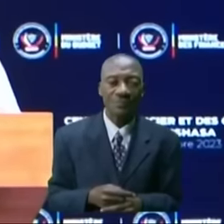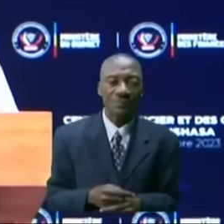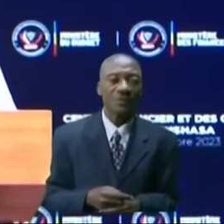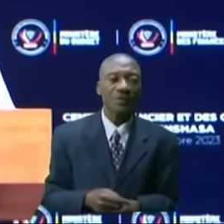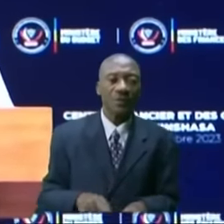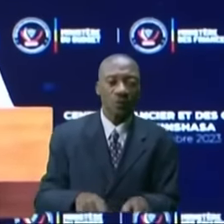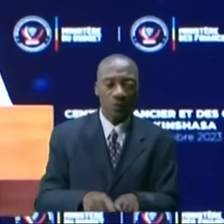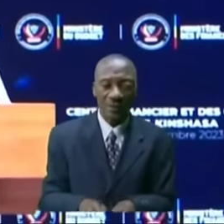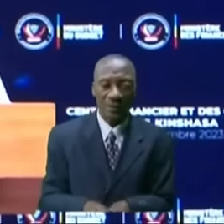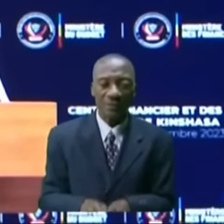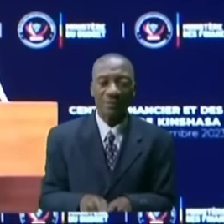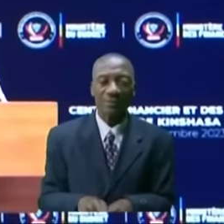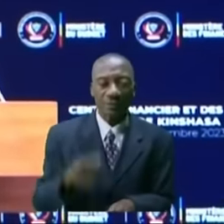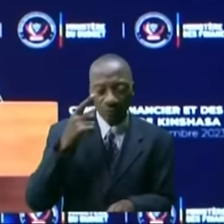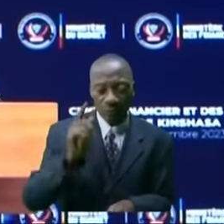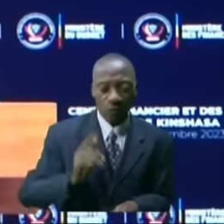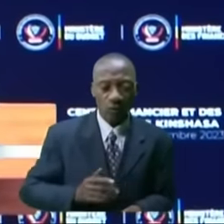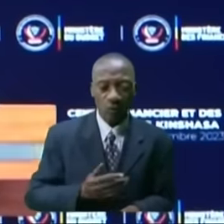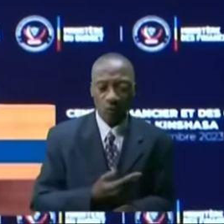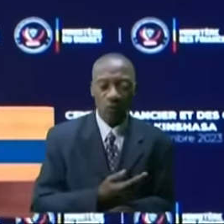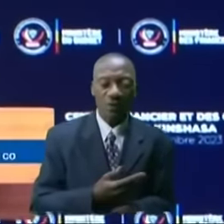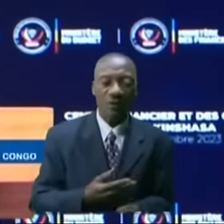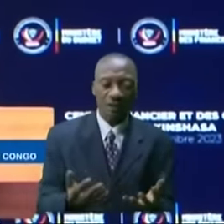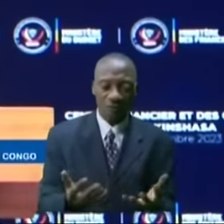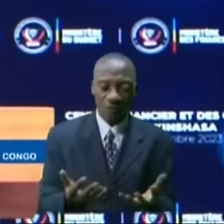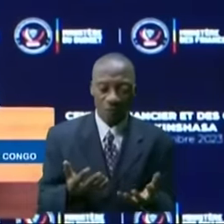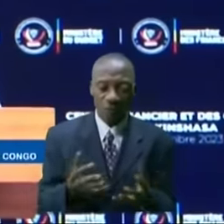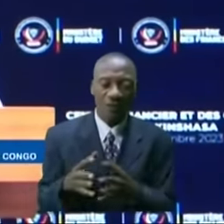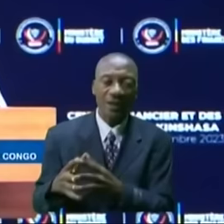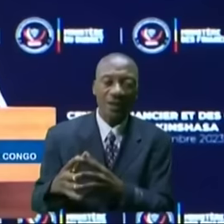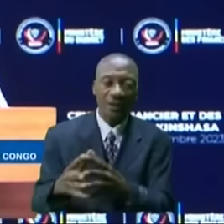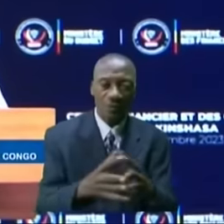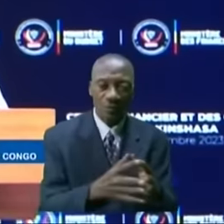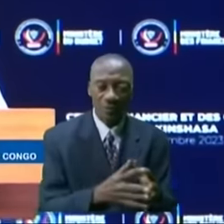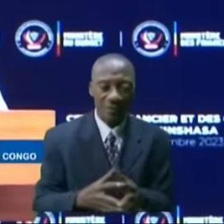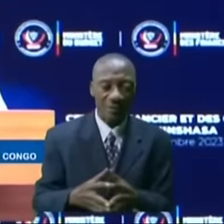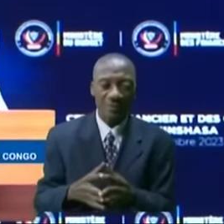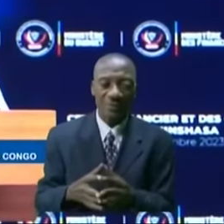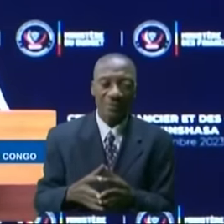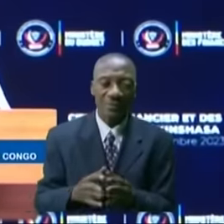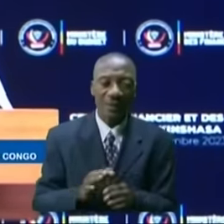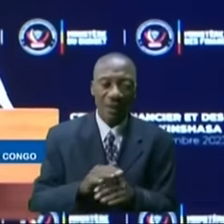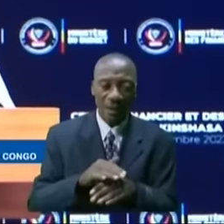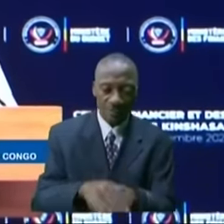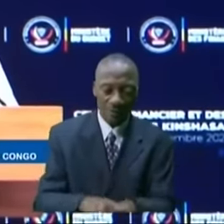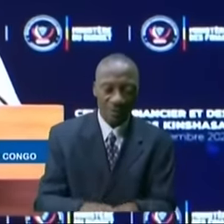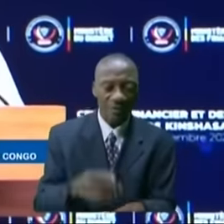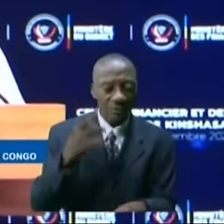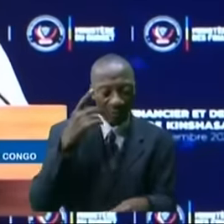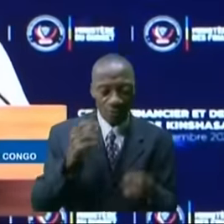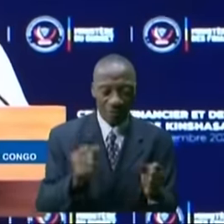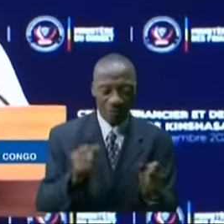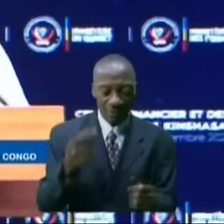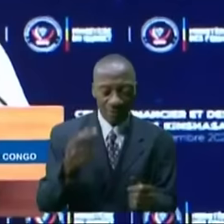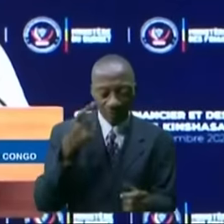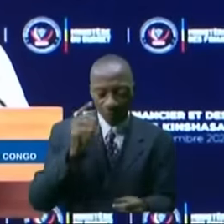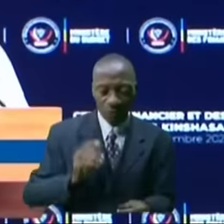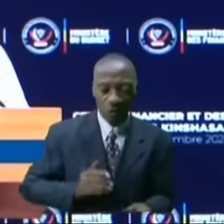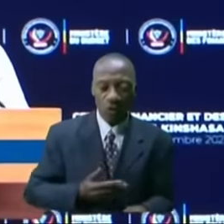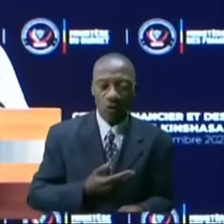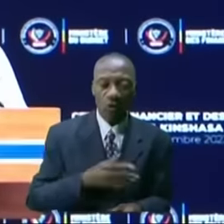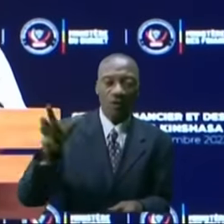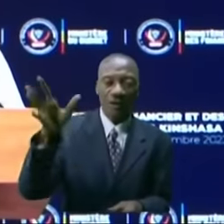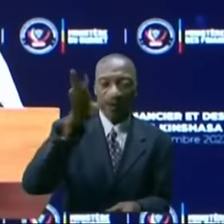notre volonté collective à participer à l'essor de notre continent en